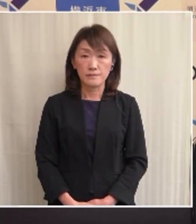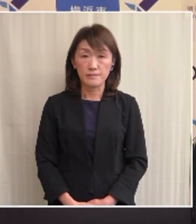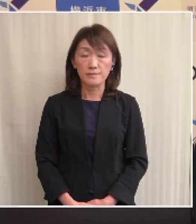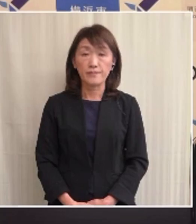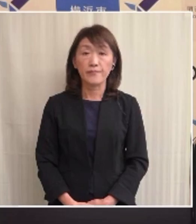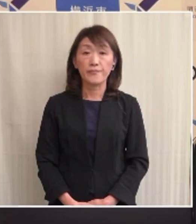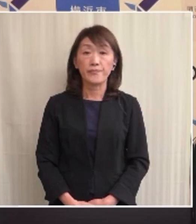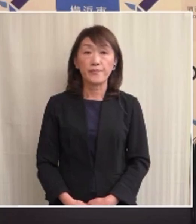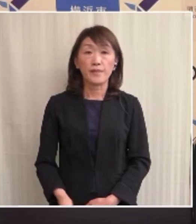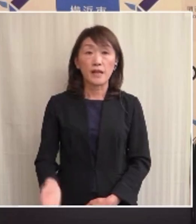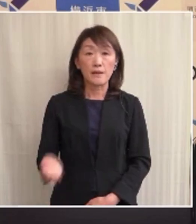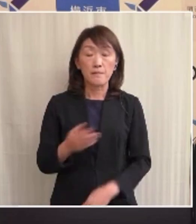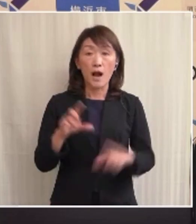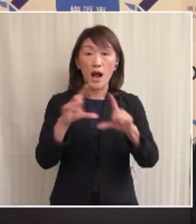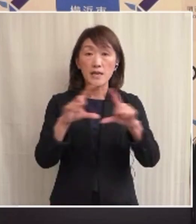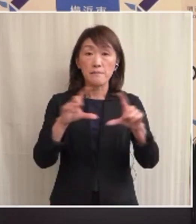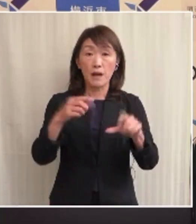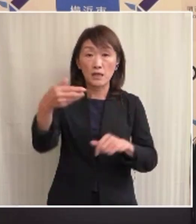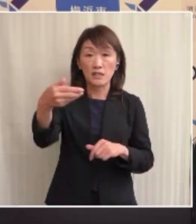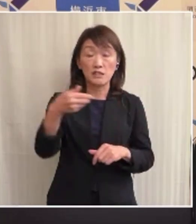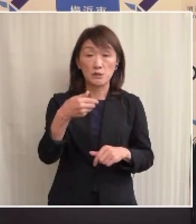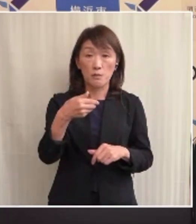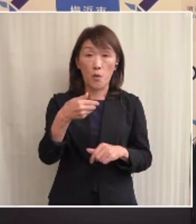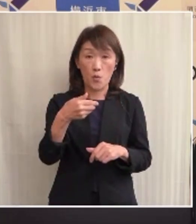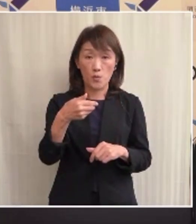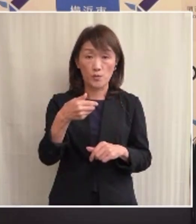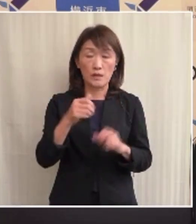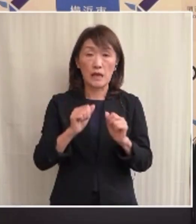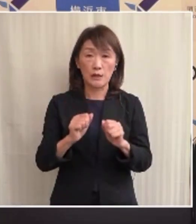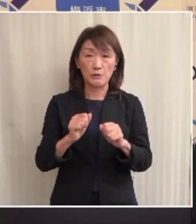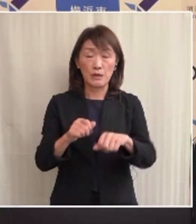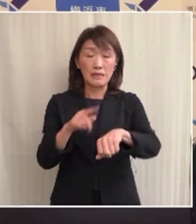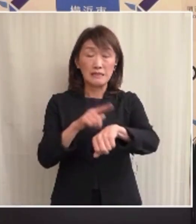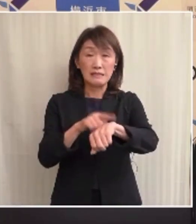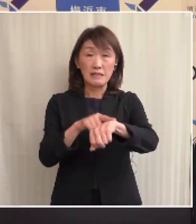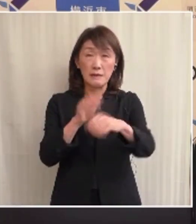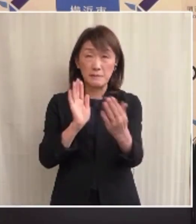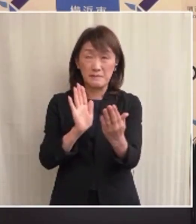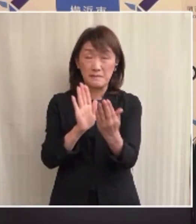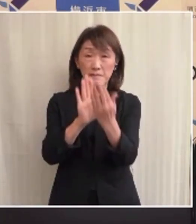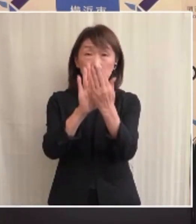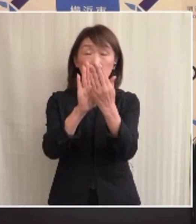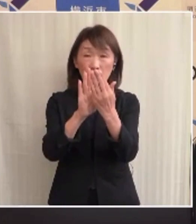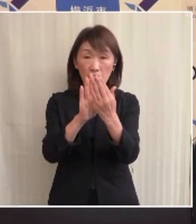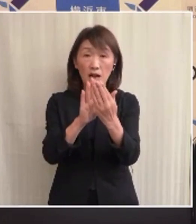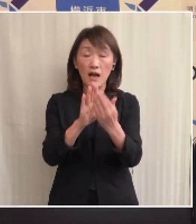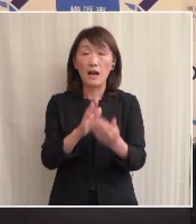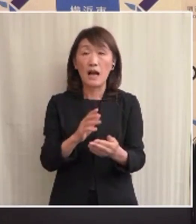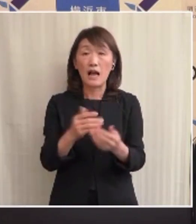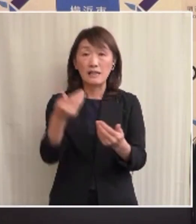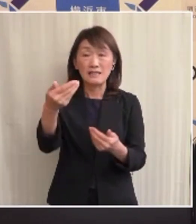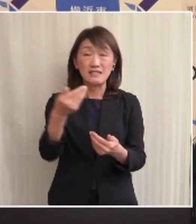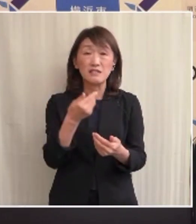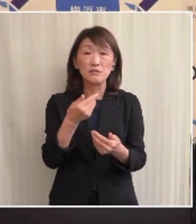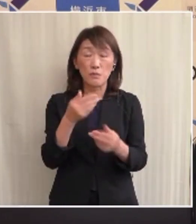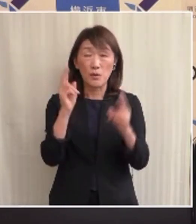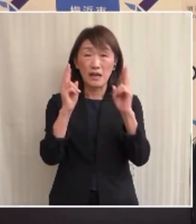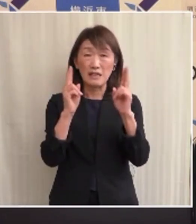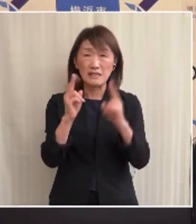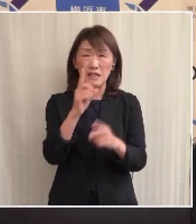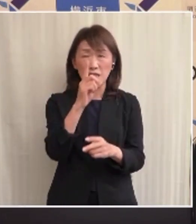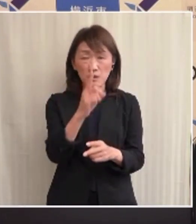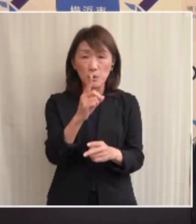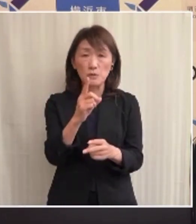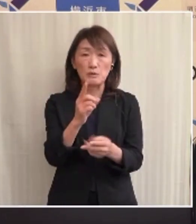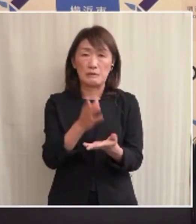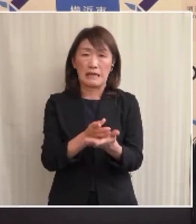はい、それではこれより一般質問に移りますけれども、大変申し訳ございません。時間がだいぶ押しておりますので、ご質問を簡潔に各社1問程度でお願いでき